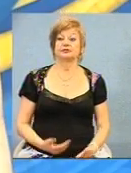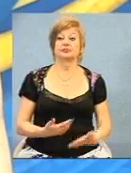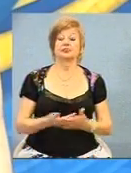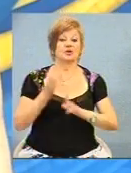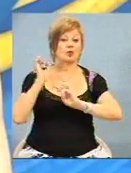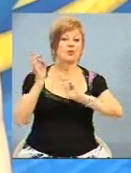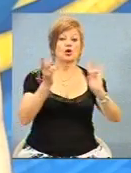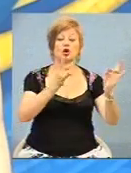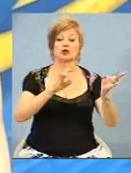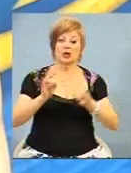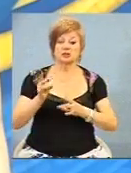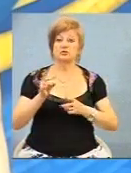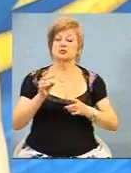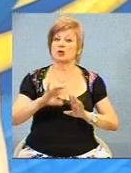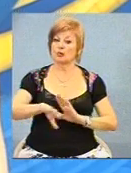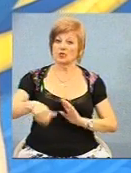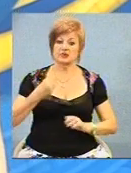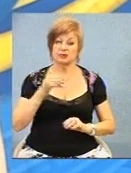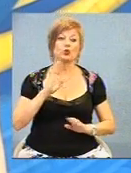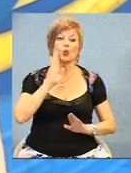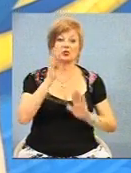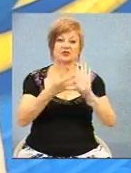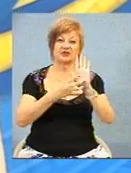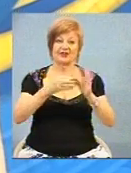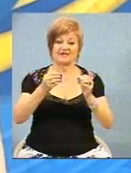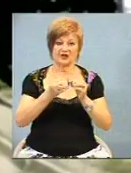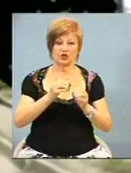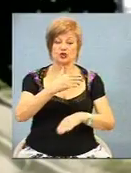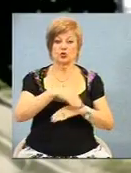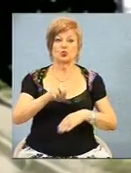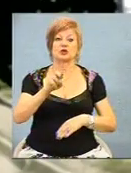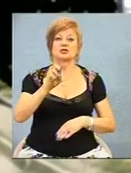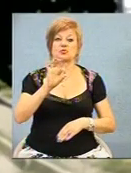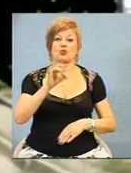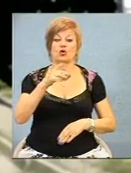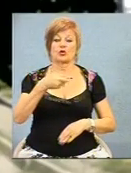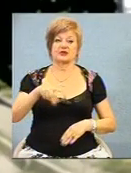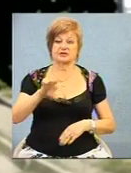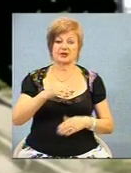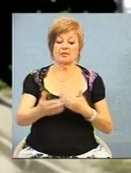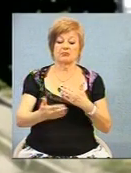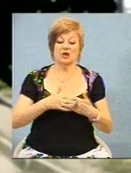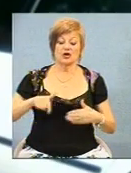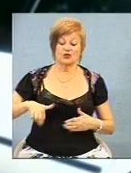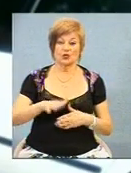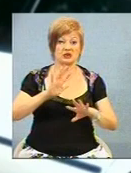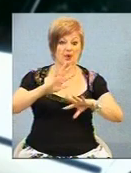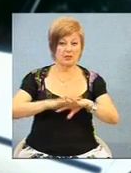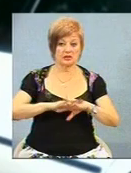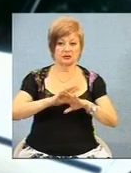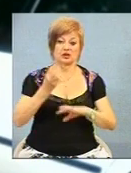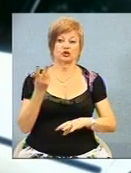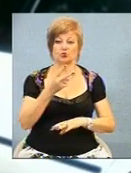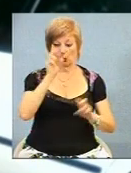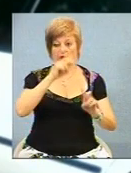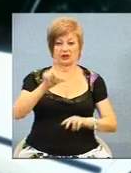Резонансне пограбування в Запоріжжі. Сьогодні вранці о 9:10 на вулиці Бородинській у Дніпровському районі біля входу до відділення банку троє невідомих напали